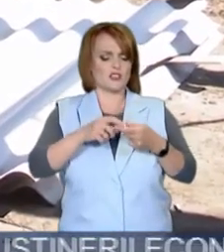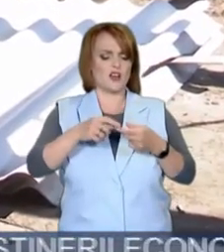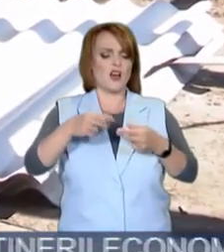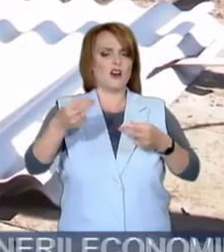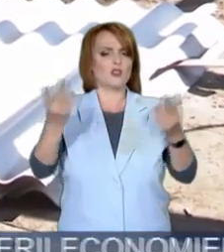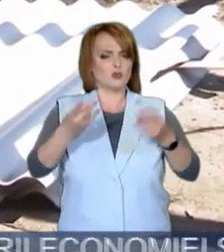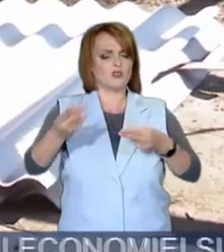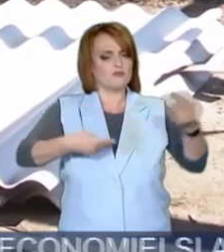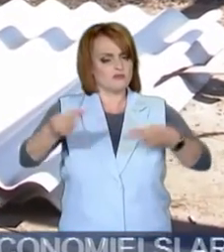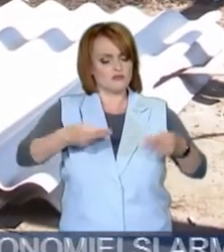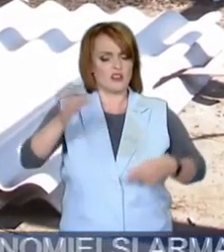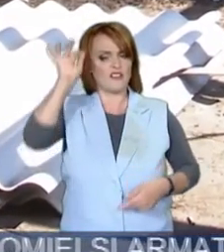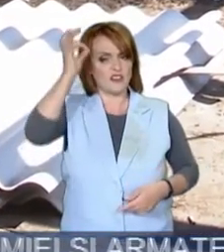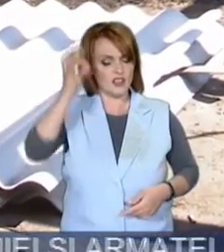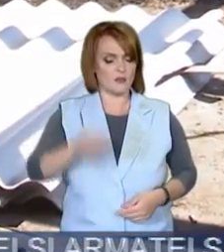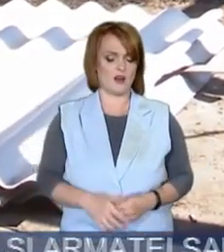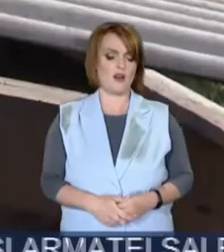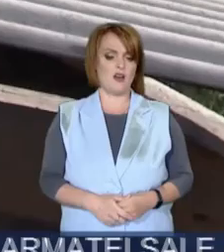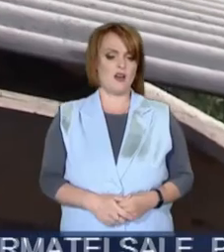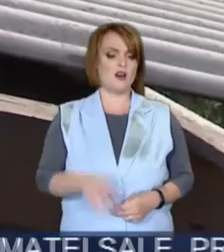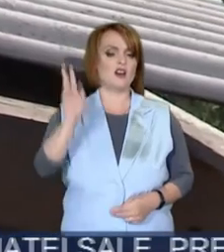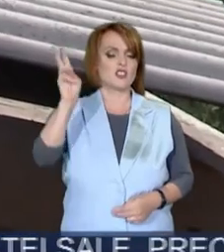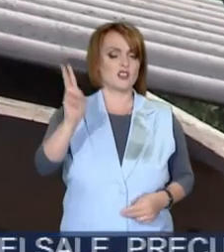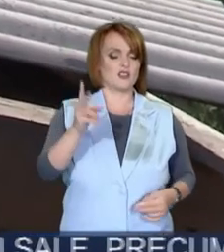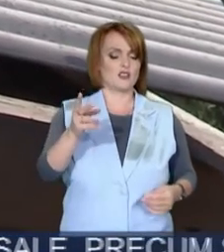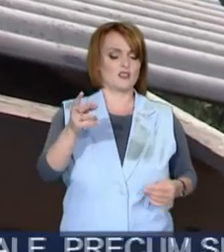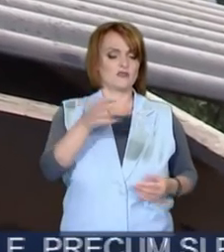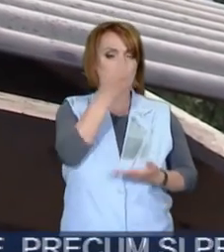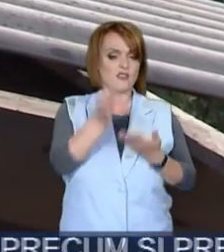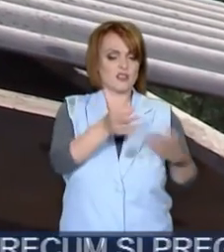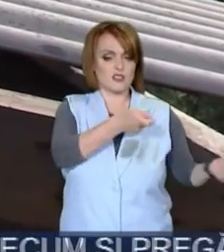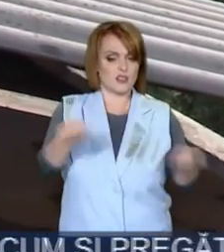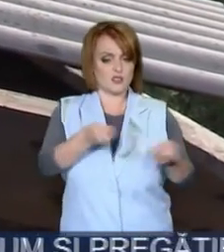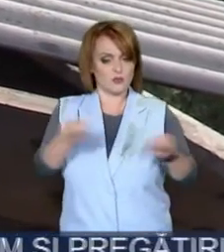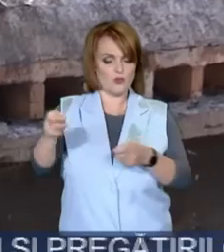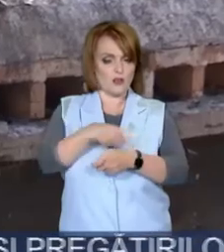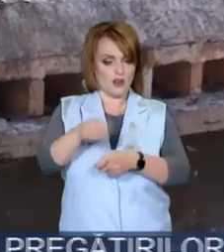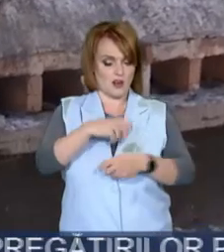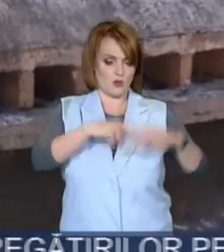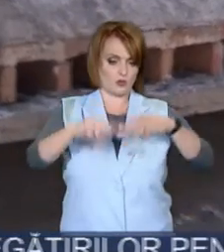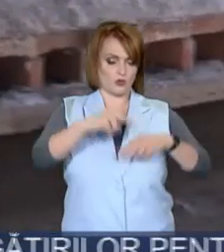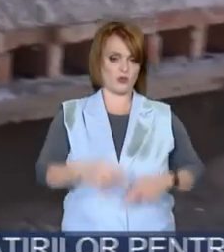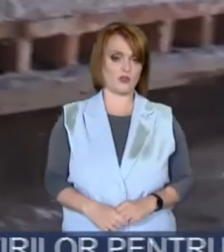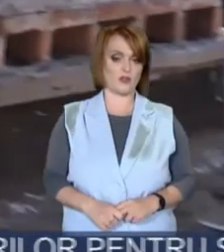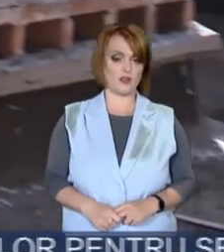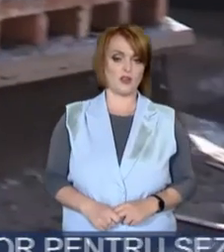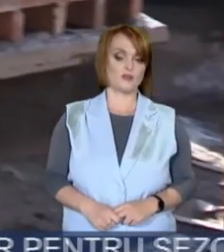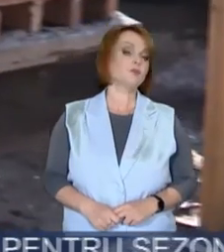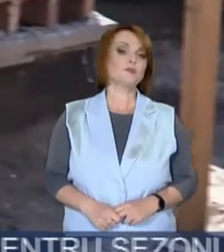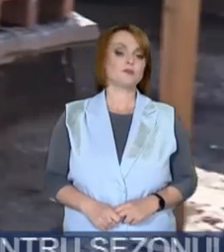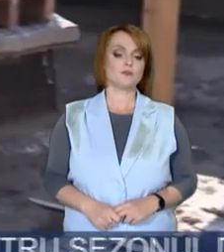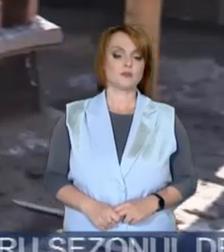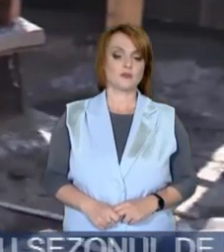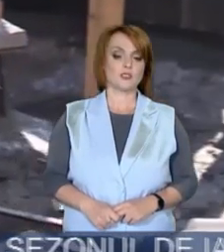bani personali, dar bani publici. Banii publici necesită respectarea procedurilor legale. Pentru lichidarea